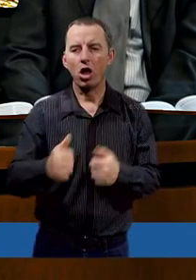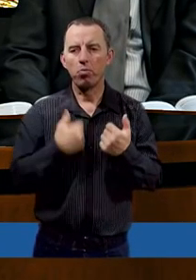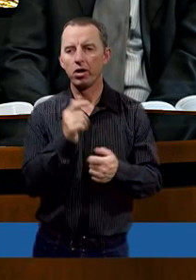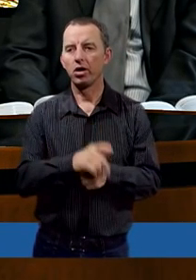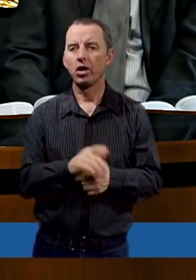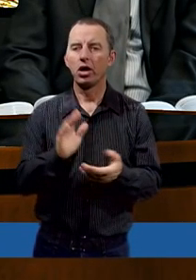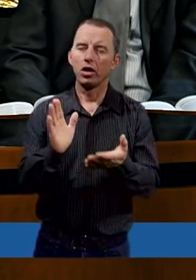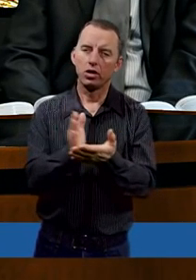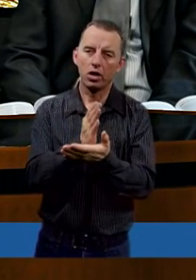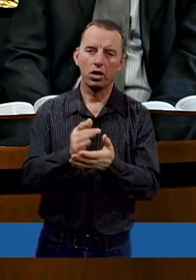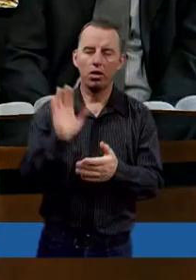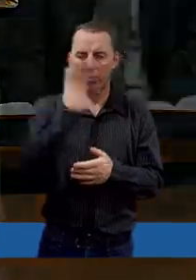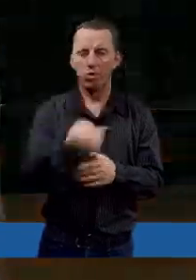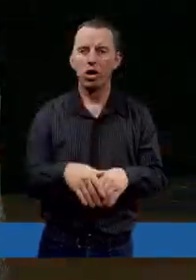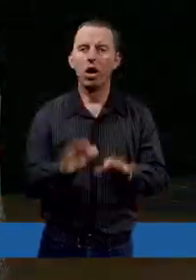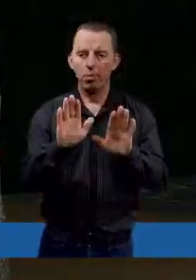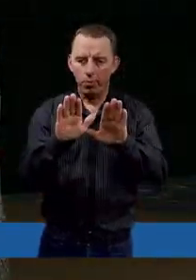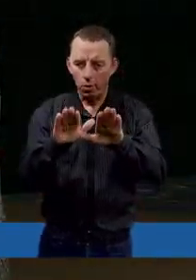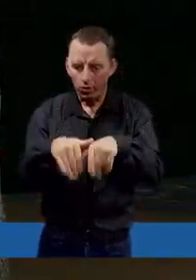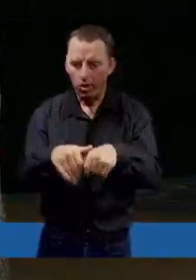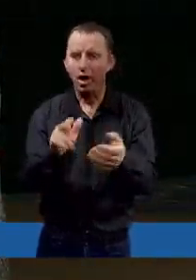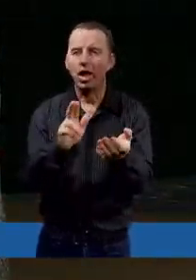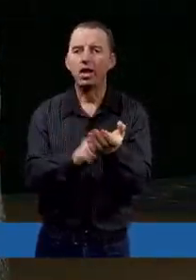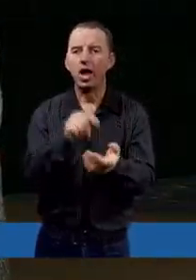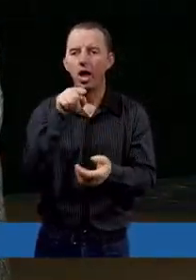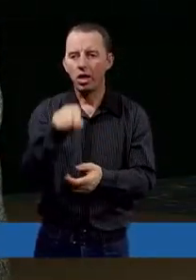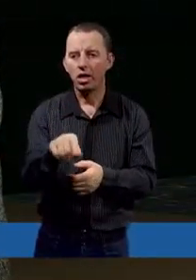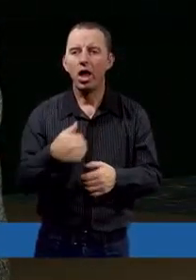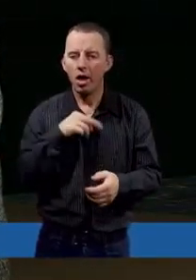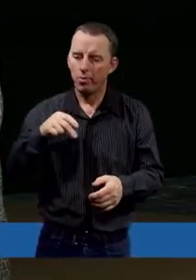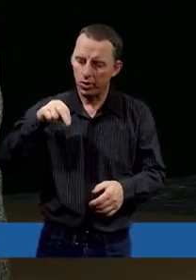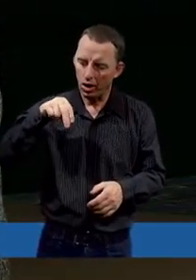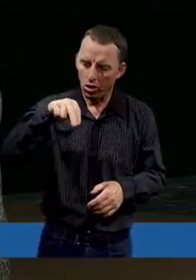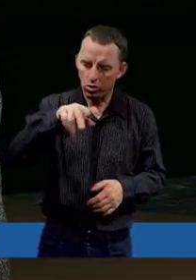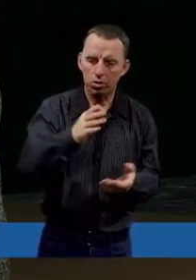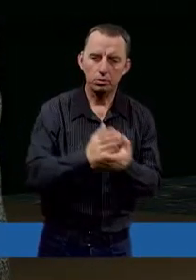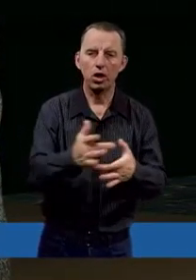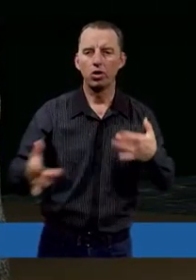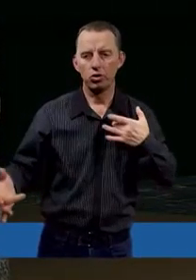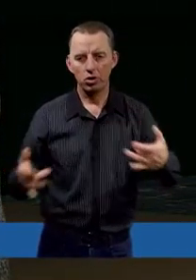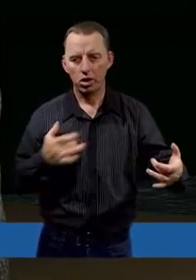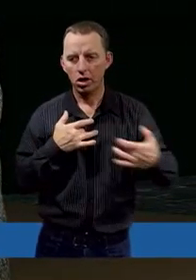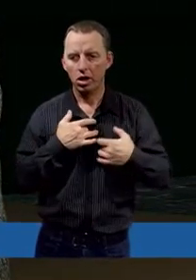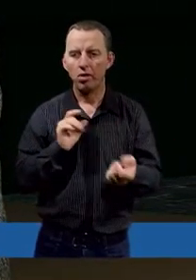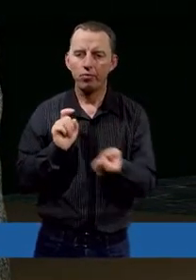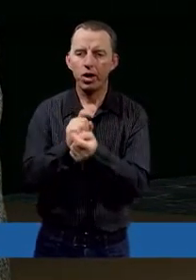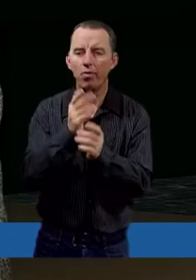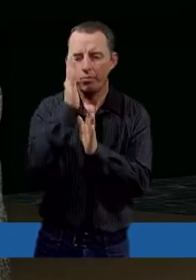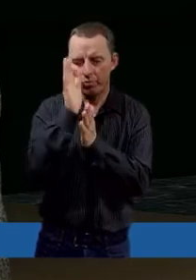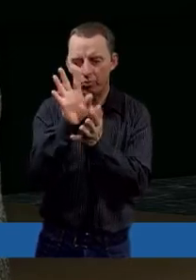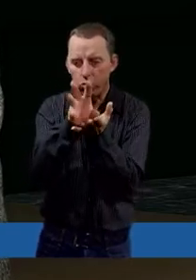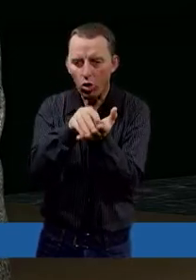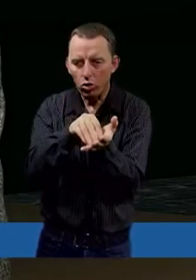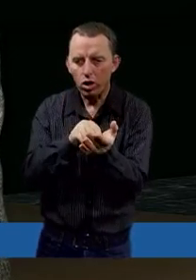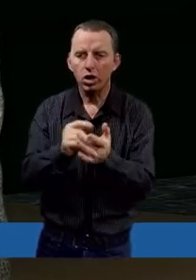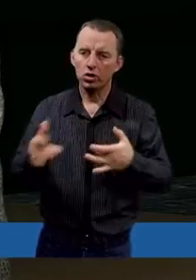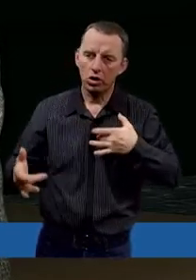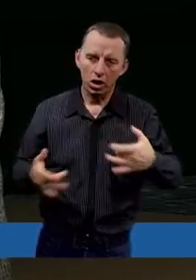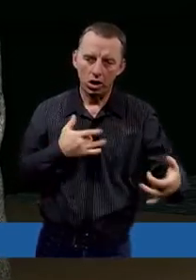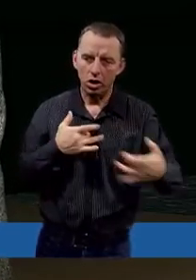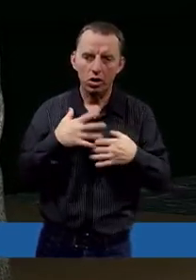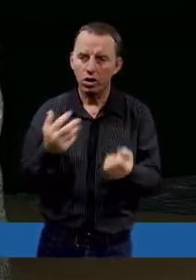w niektórych wypadkach Pan Bóg pozwala na to, żebyśmy przechodzili przez cierpienia, bo wbrew pozorom niekiedy cierpienie, nieraz mówimy,